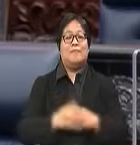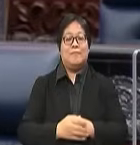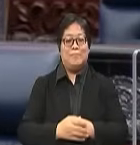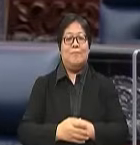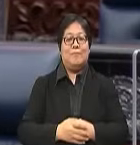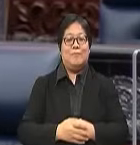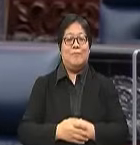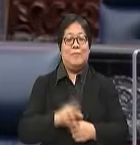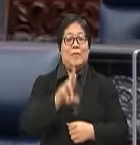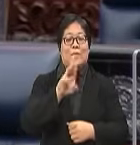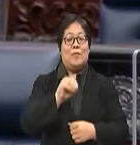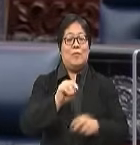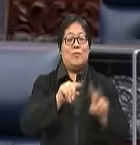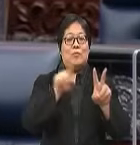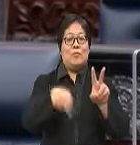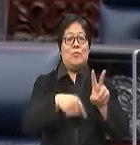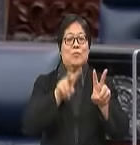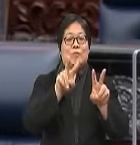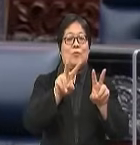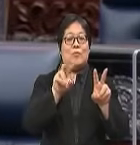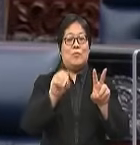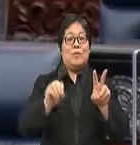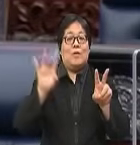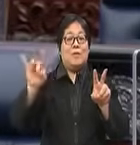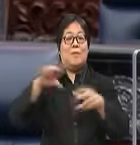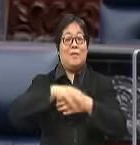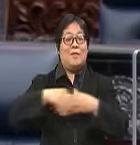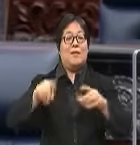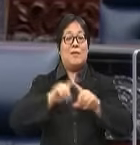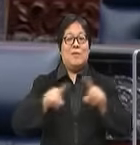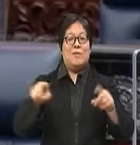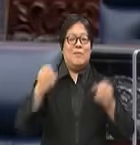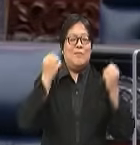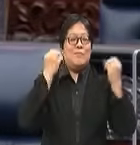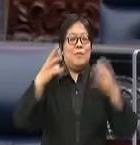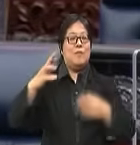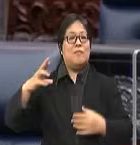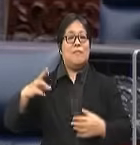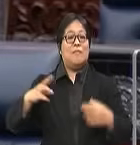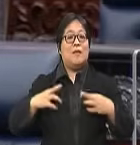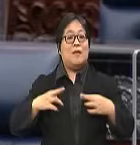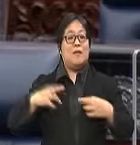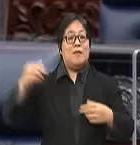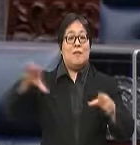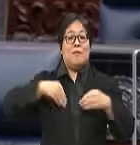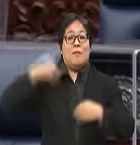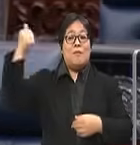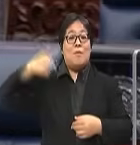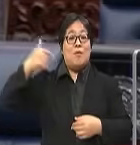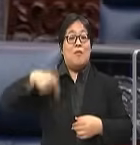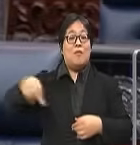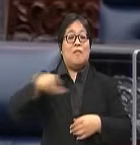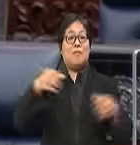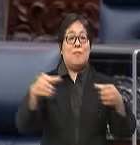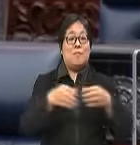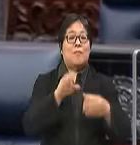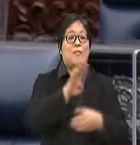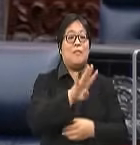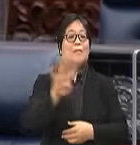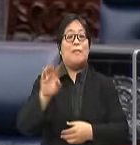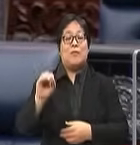di tahap RM 2208 Ringgit namun ramai pesaro yang menerima pensiun tergulung di kategori